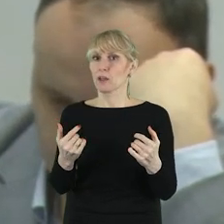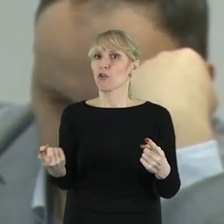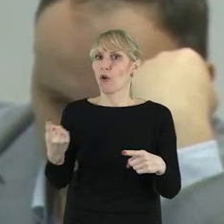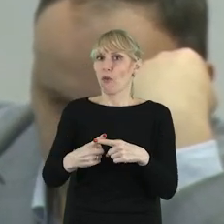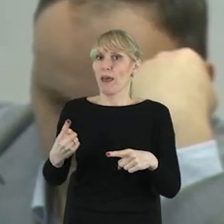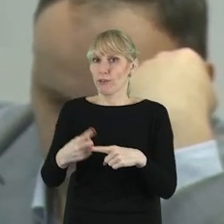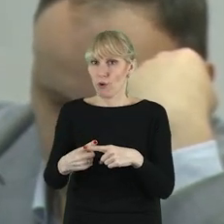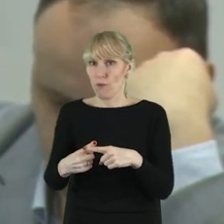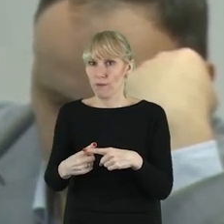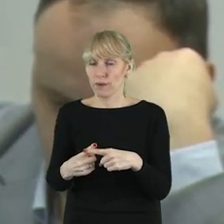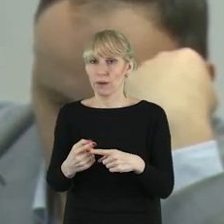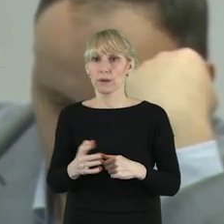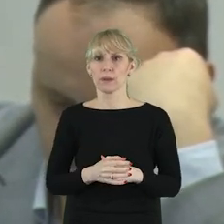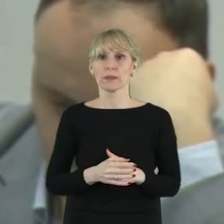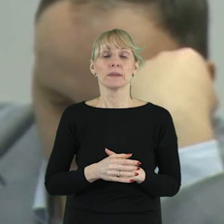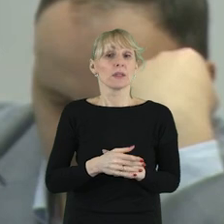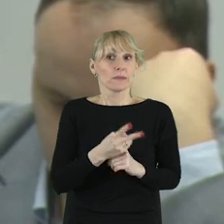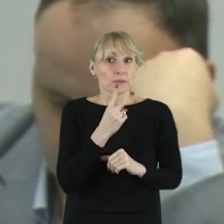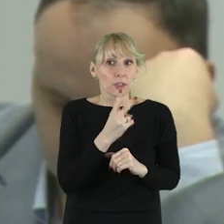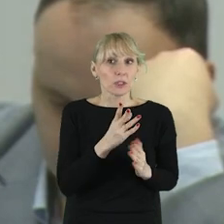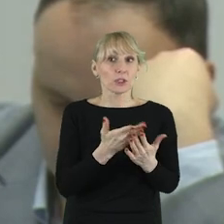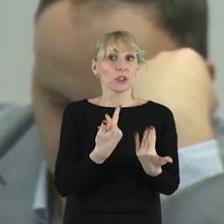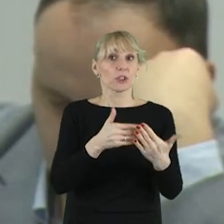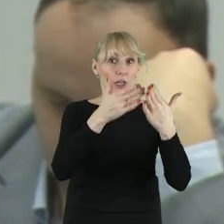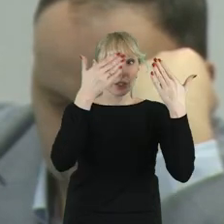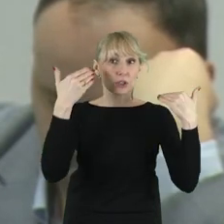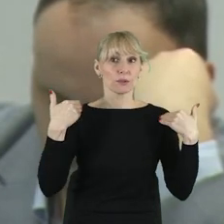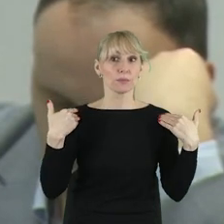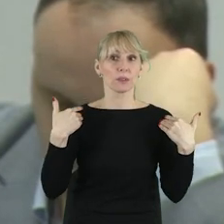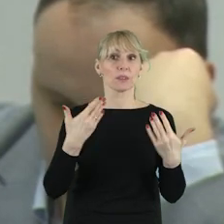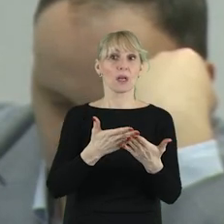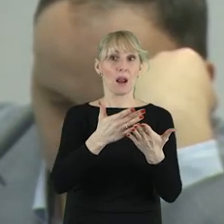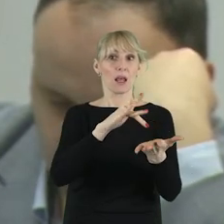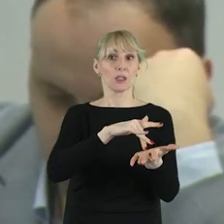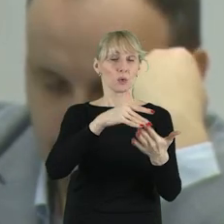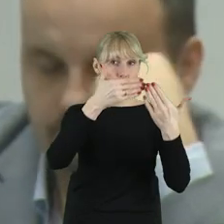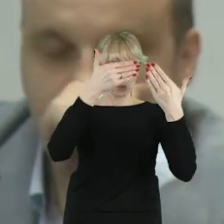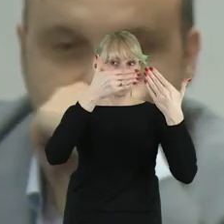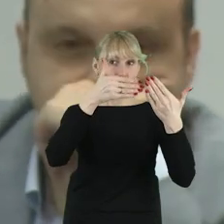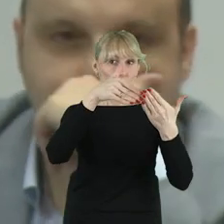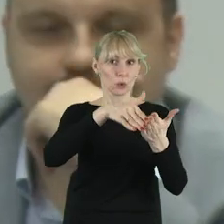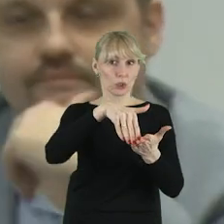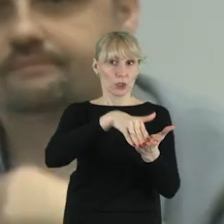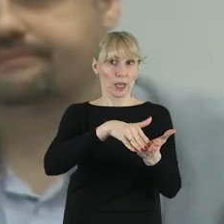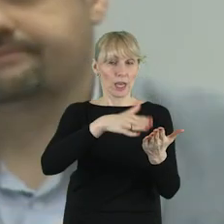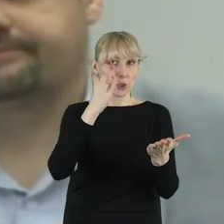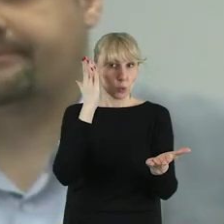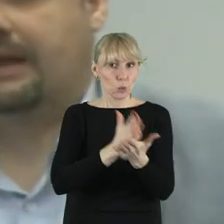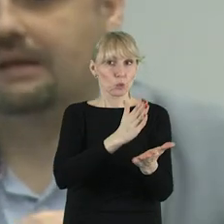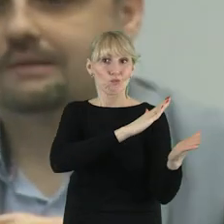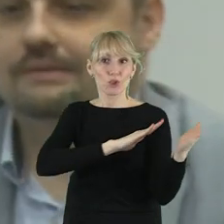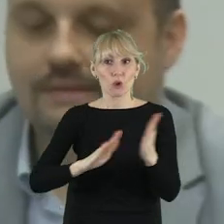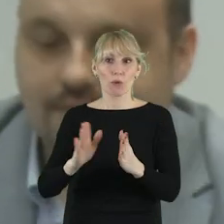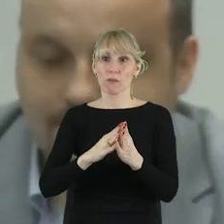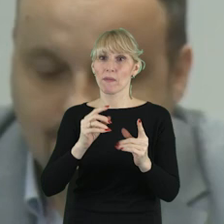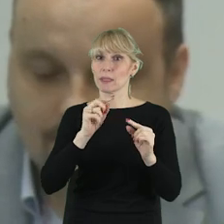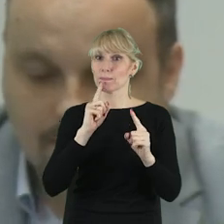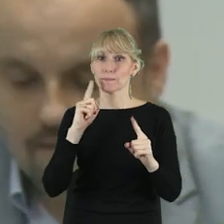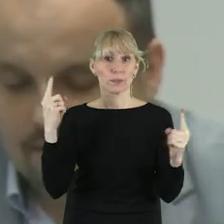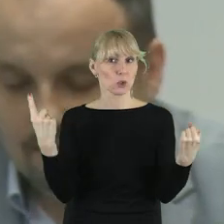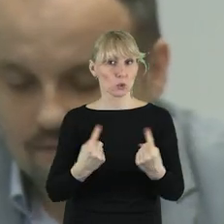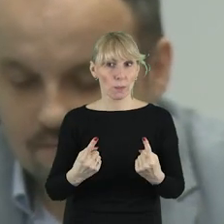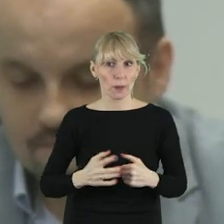Sieradzu jest przygotowany doskonale już w tej chwili do opieki nad